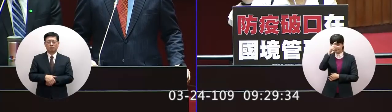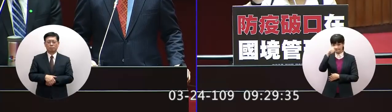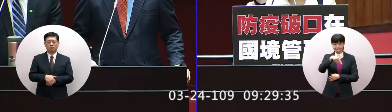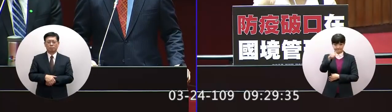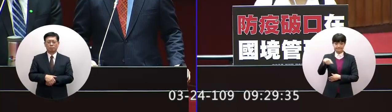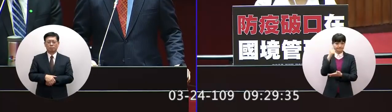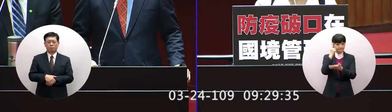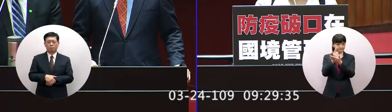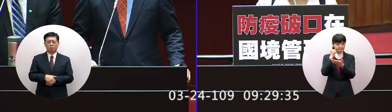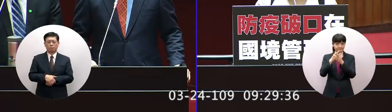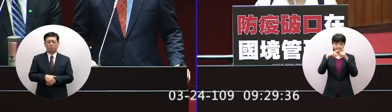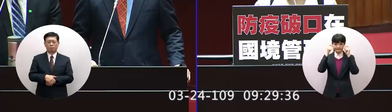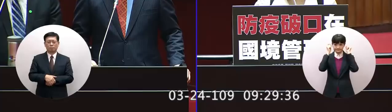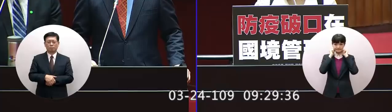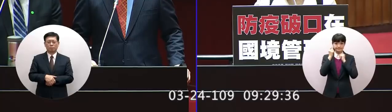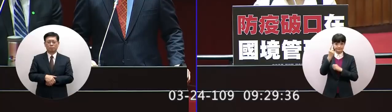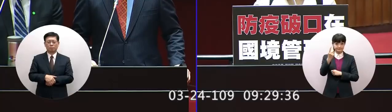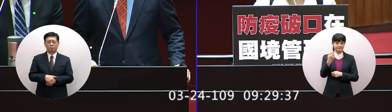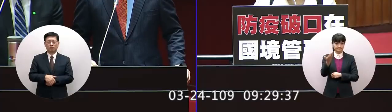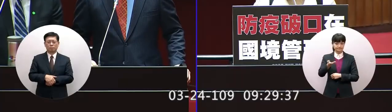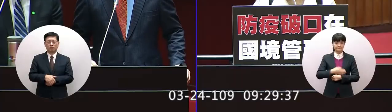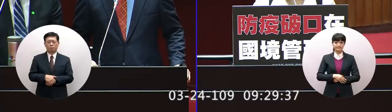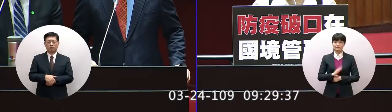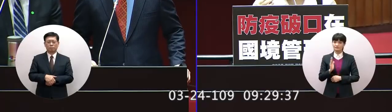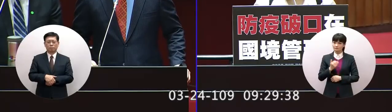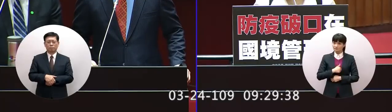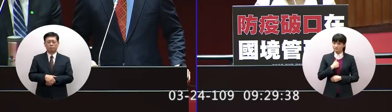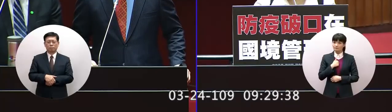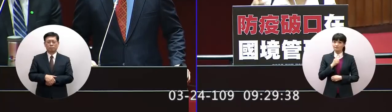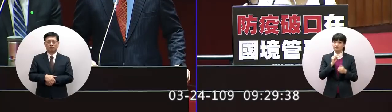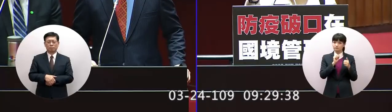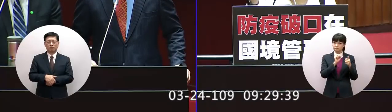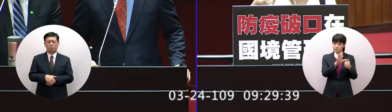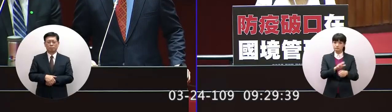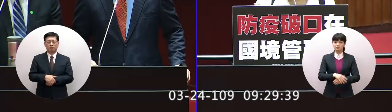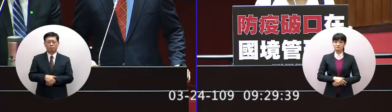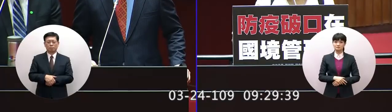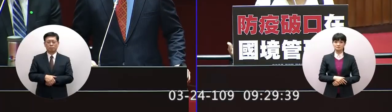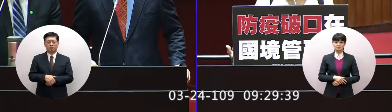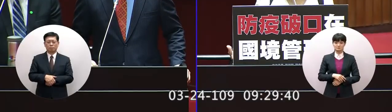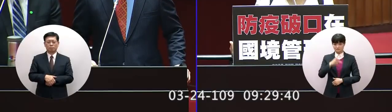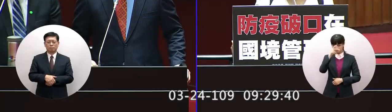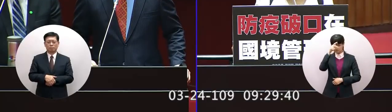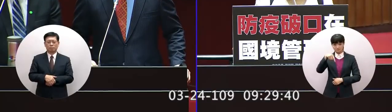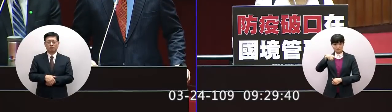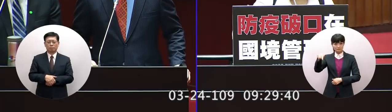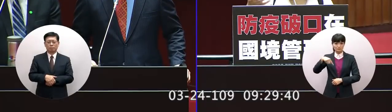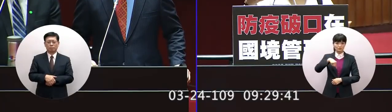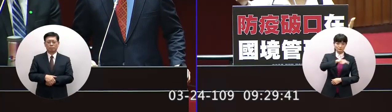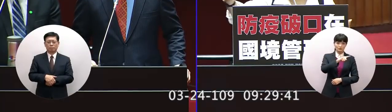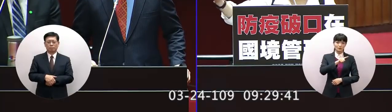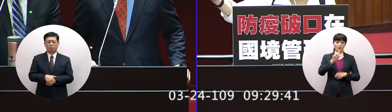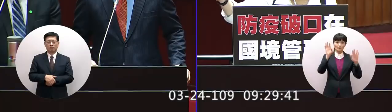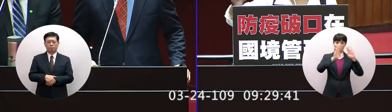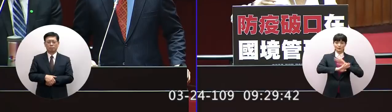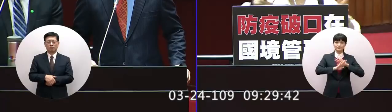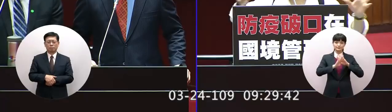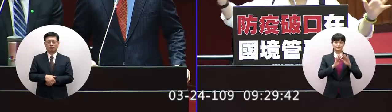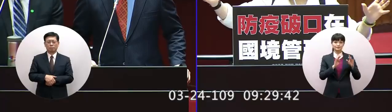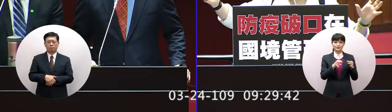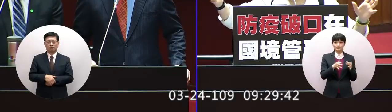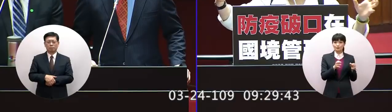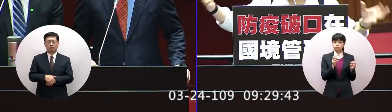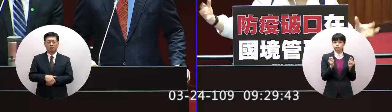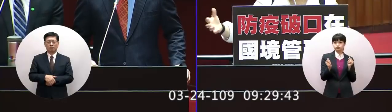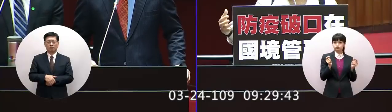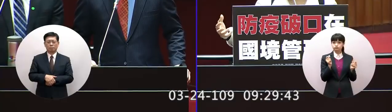罩，但是今嘛吼公用心为了哈，他们现在比如说也去查夜店，好，因为那个还有很